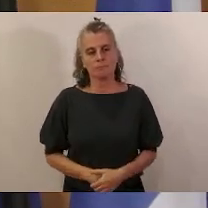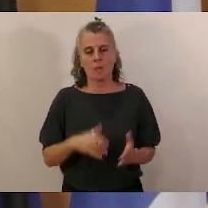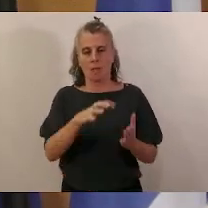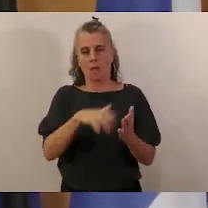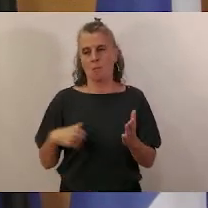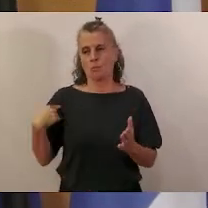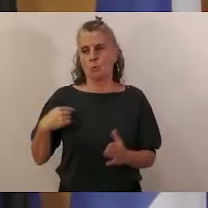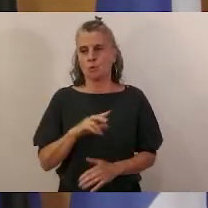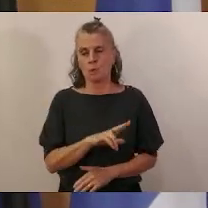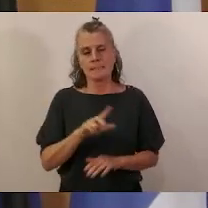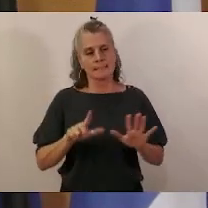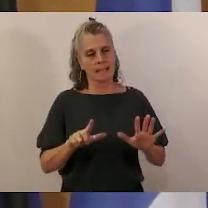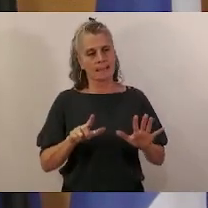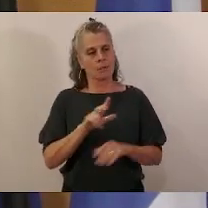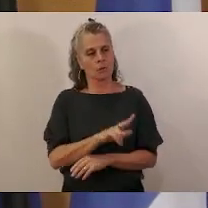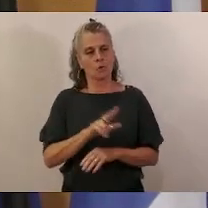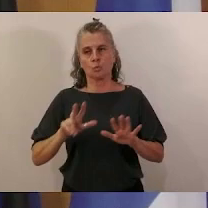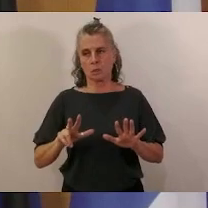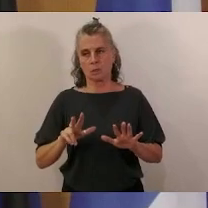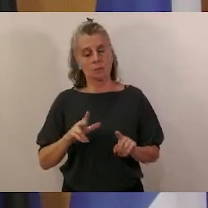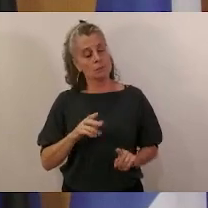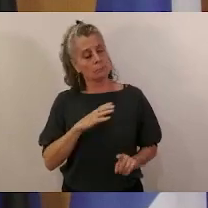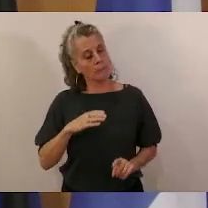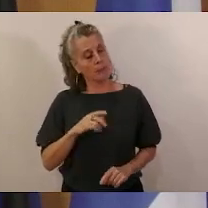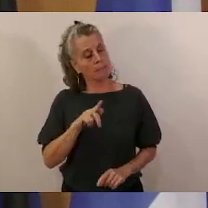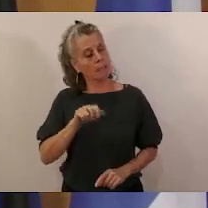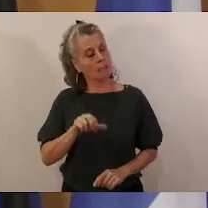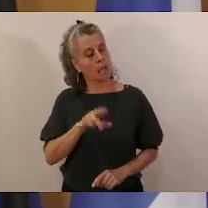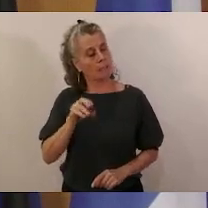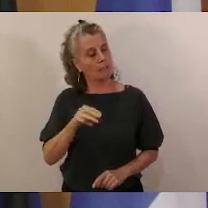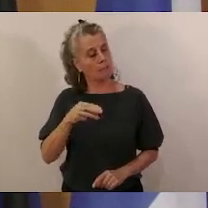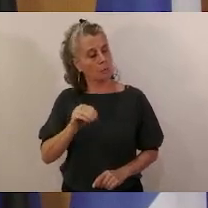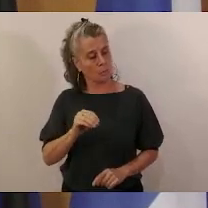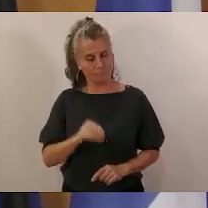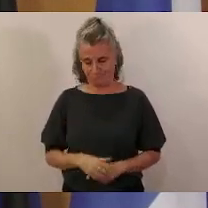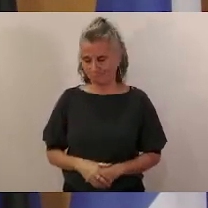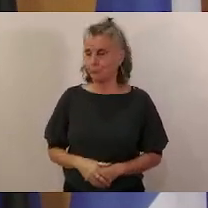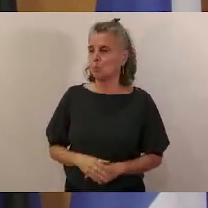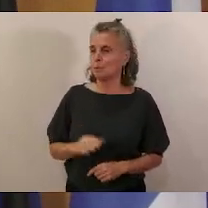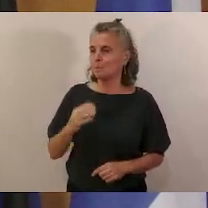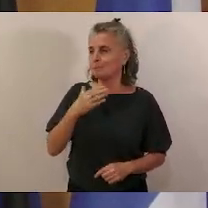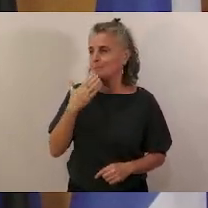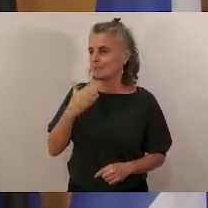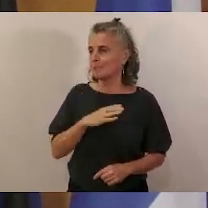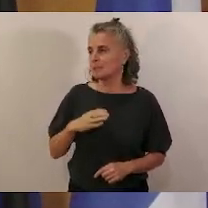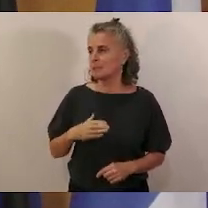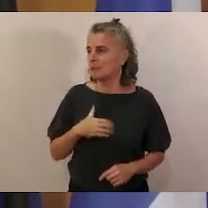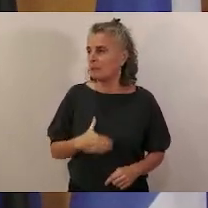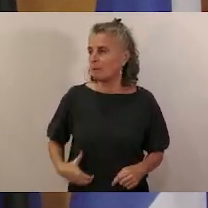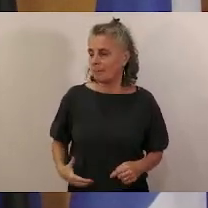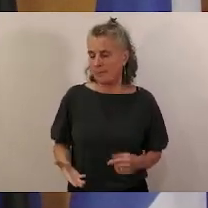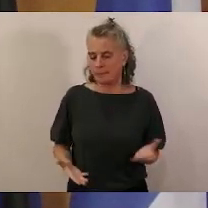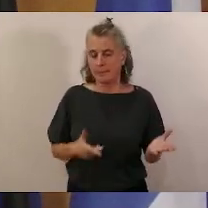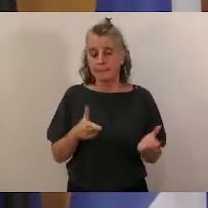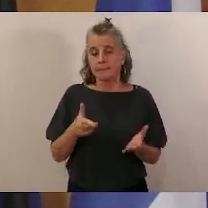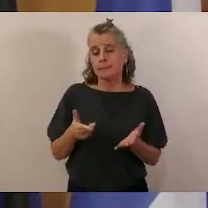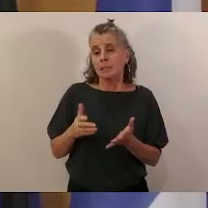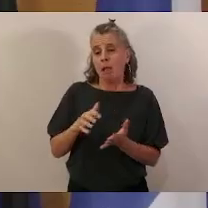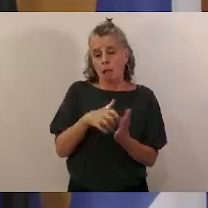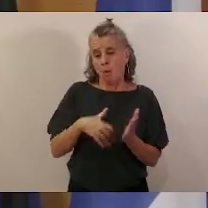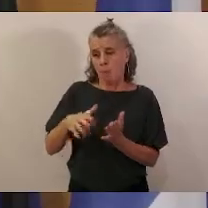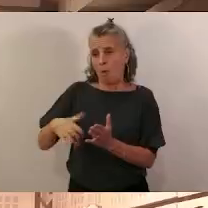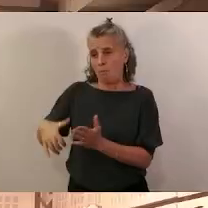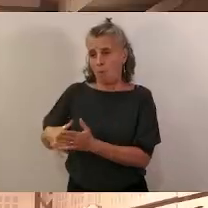37 et 38, Madame Garino. Merci Madame la Maire, il s'agit de deux rapports attribuant des subventions à des associations